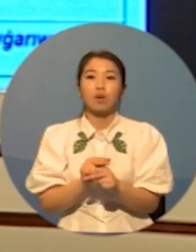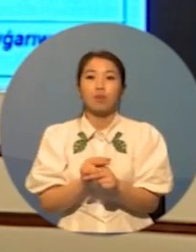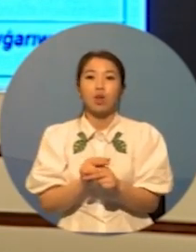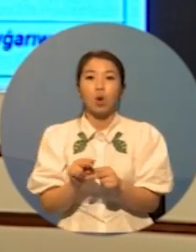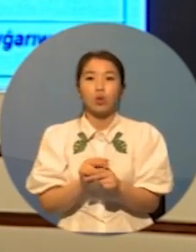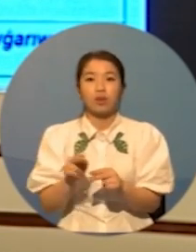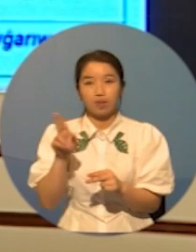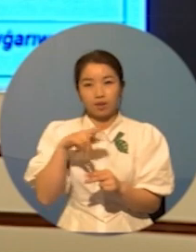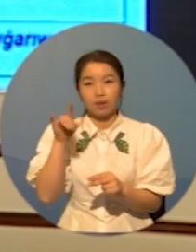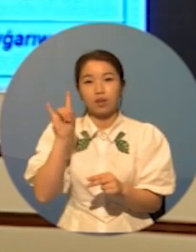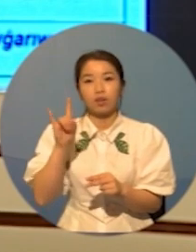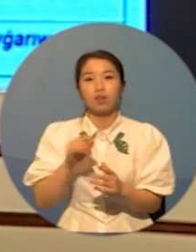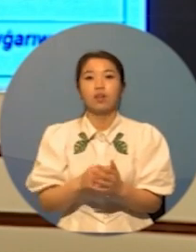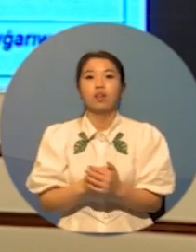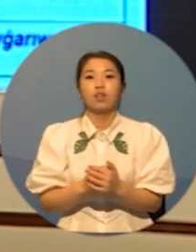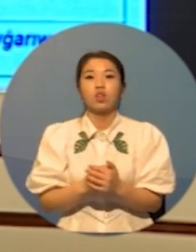тәрбиялауды,